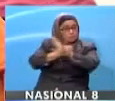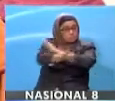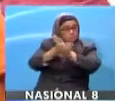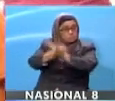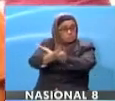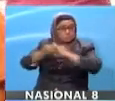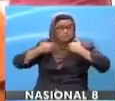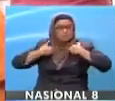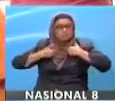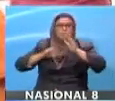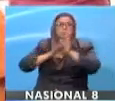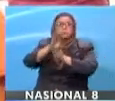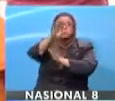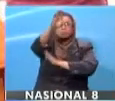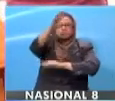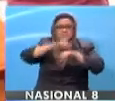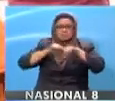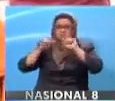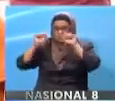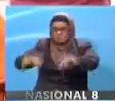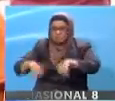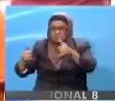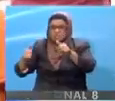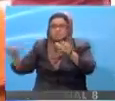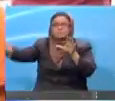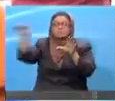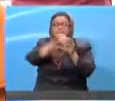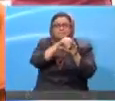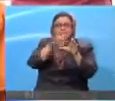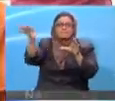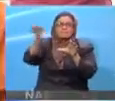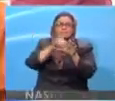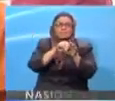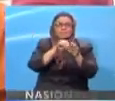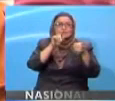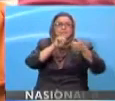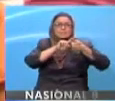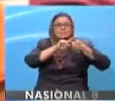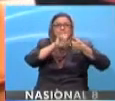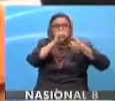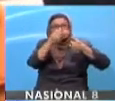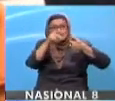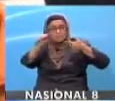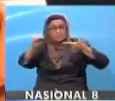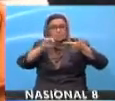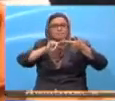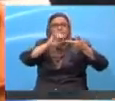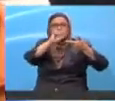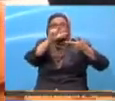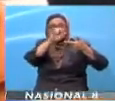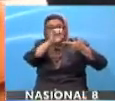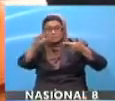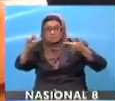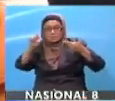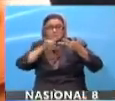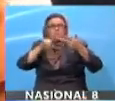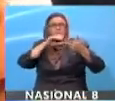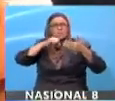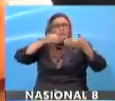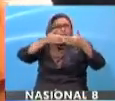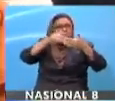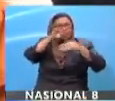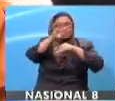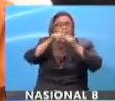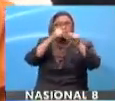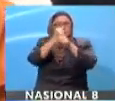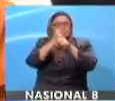baik lagi, kita ambil. That's like Shalin and Alex Liu, consider 30 lebih, sudah mau sampai 40, tapi dia